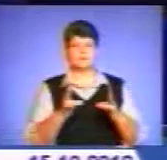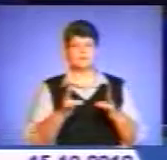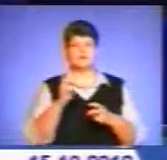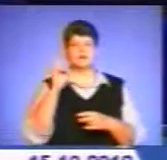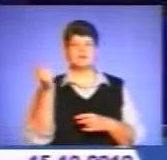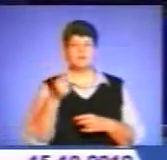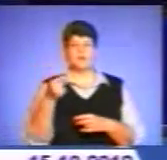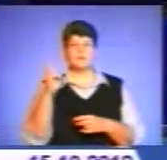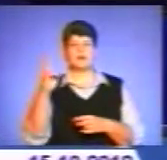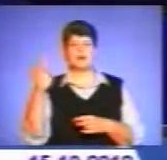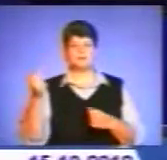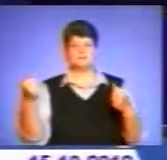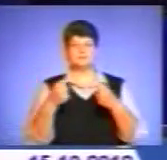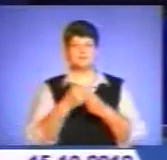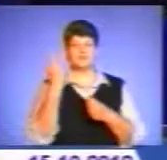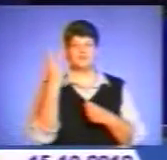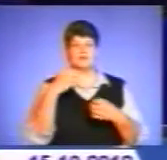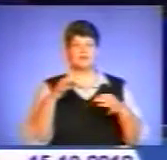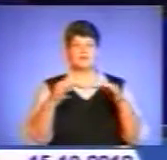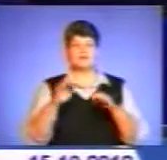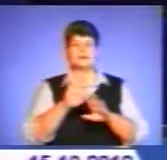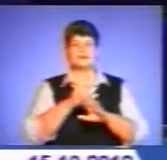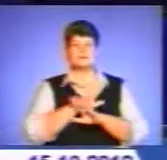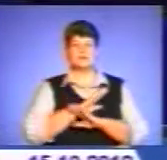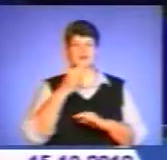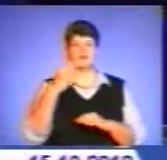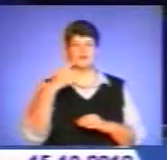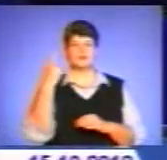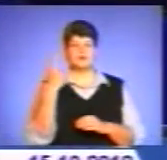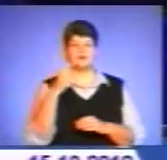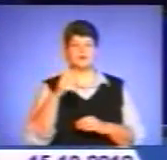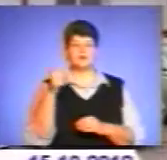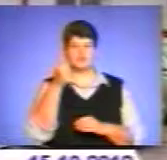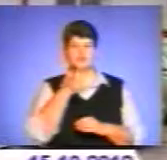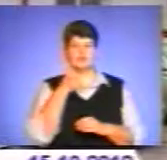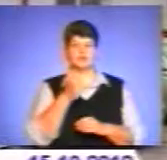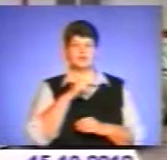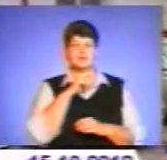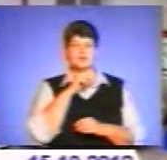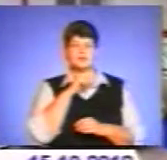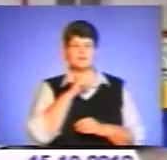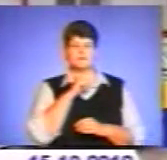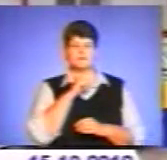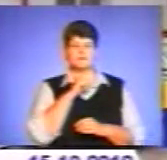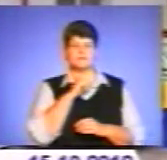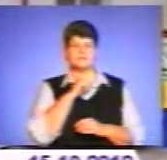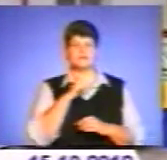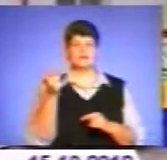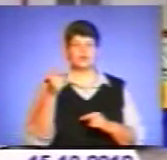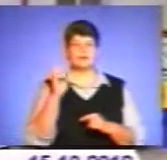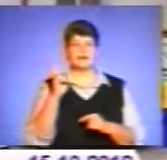два автомобілі. Від отриманих травм загинув 42-річний чернівчанин. На автодорозі